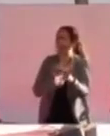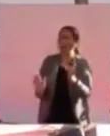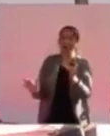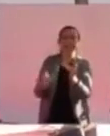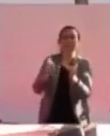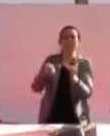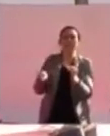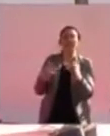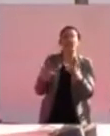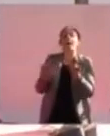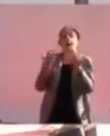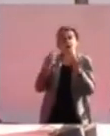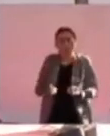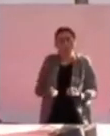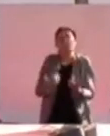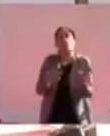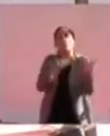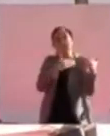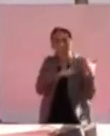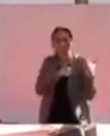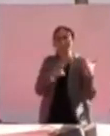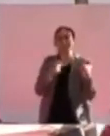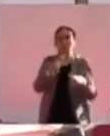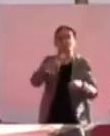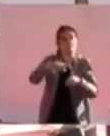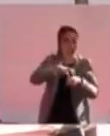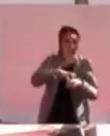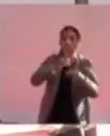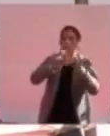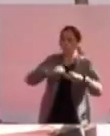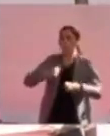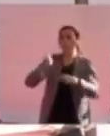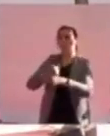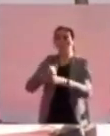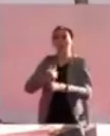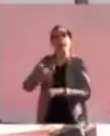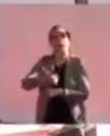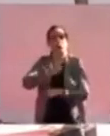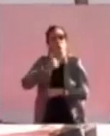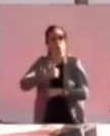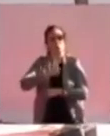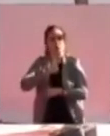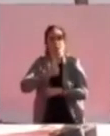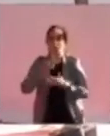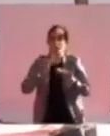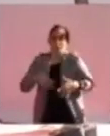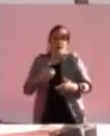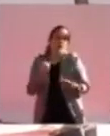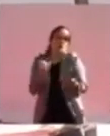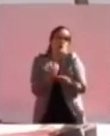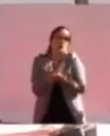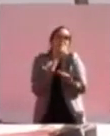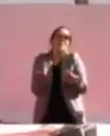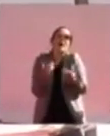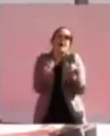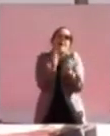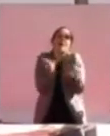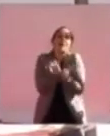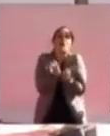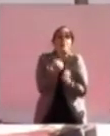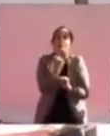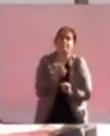alle quali medico in formazione possa prestare l'opera in autonomia come già spesso in maniera irregolare fa per garantire il diritto alla salute